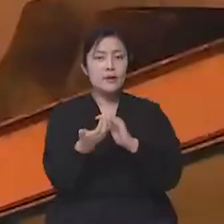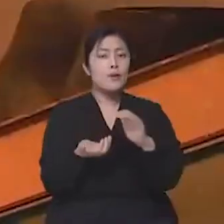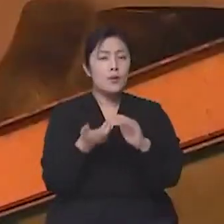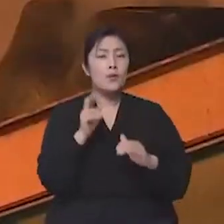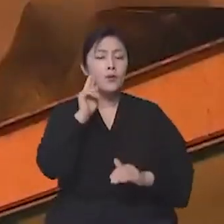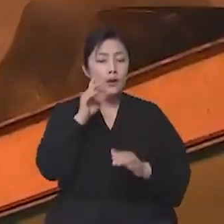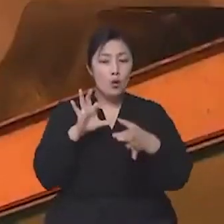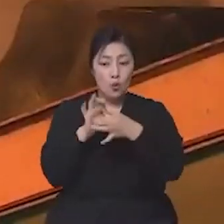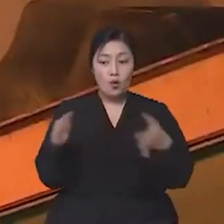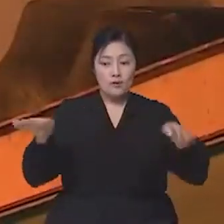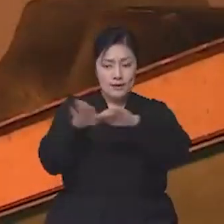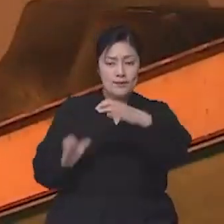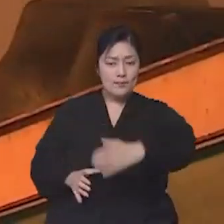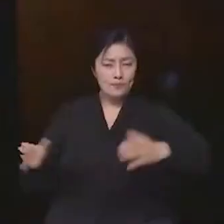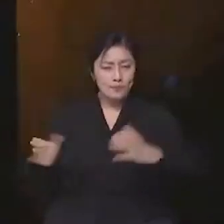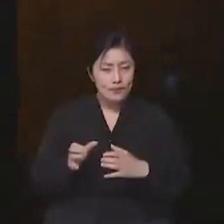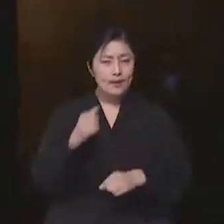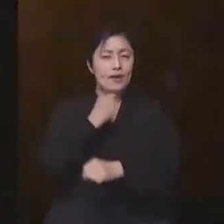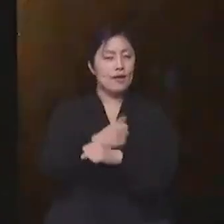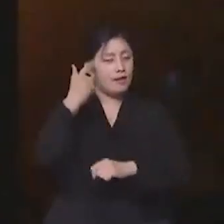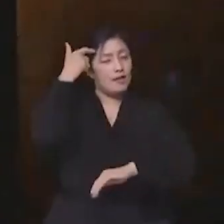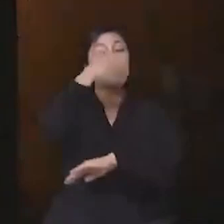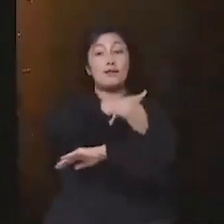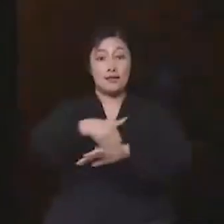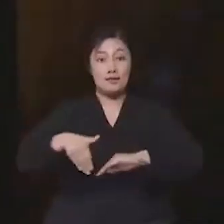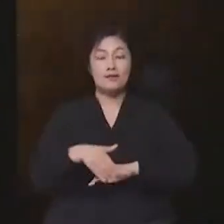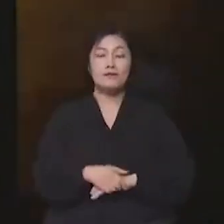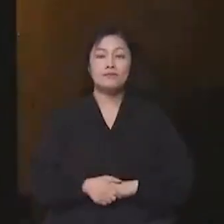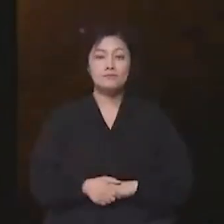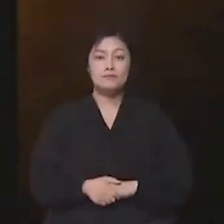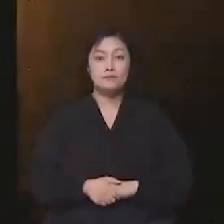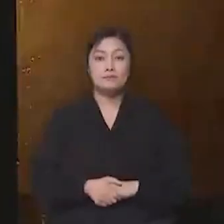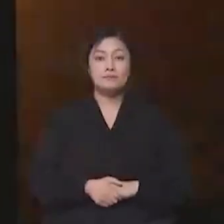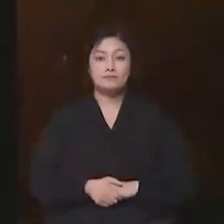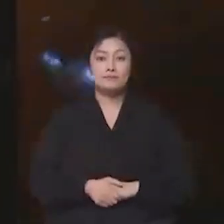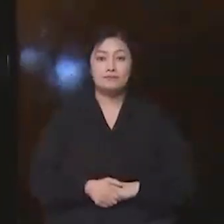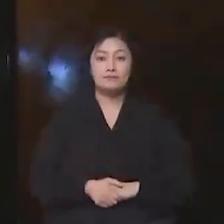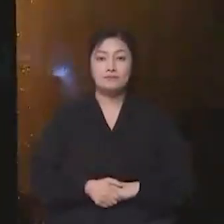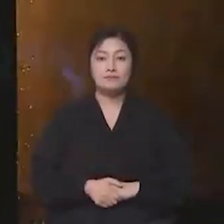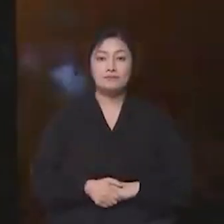유관기관과 협력을 강화해 나갈 방침입니다. KBC 정종입니다.